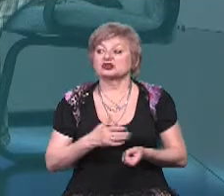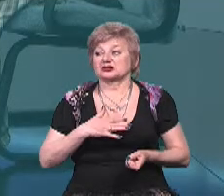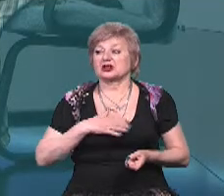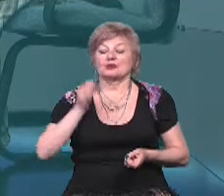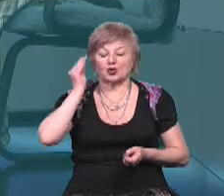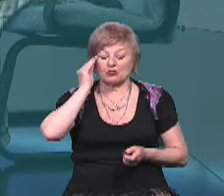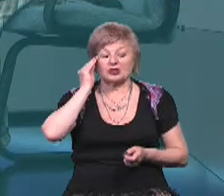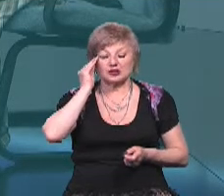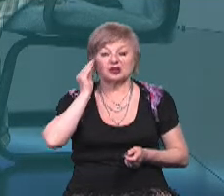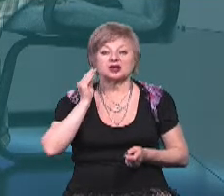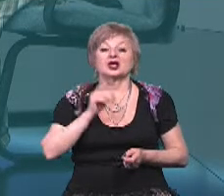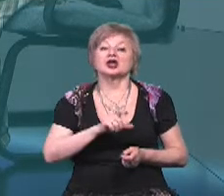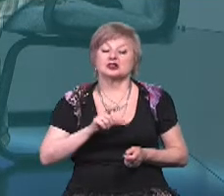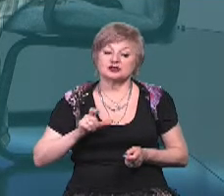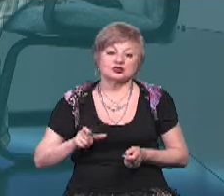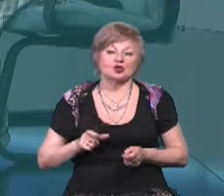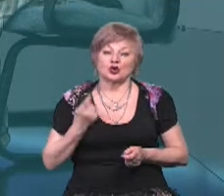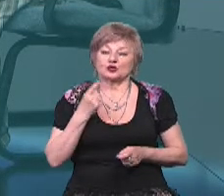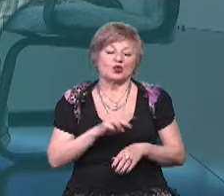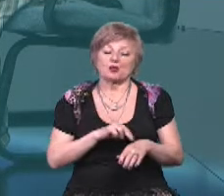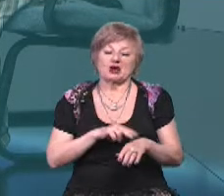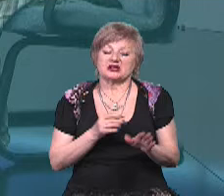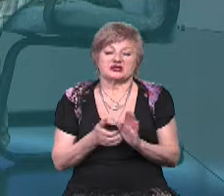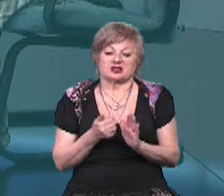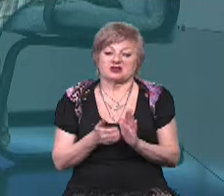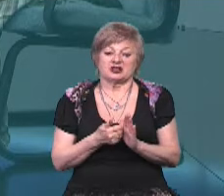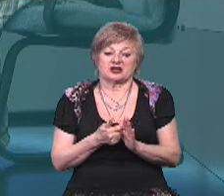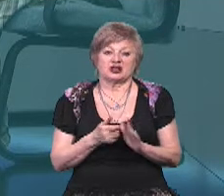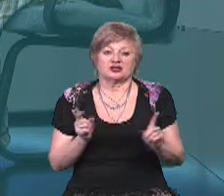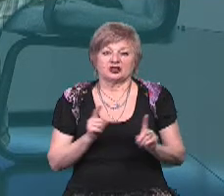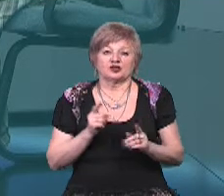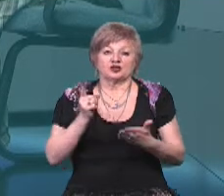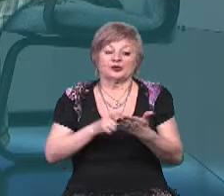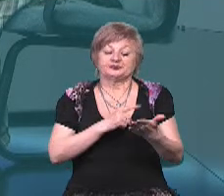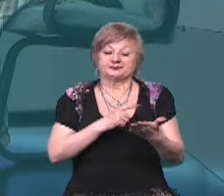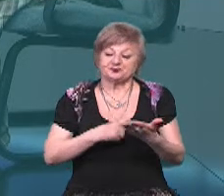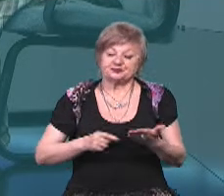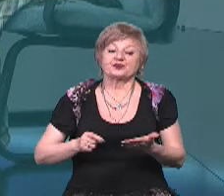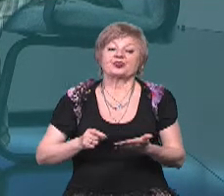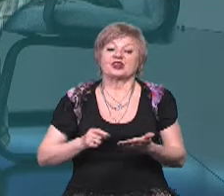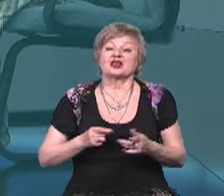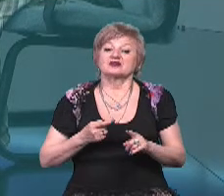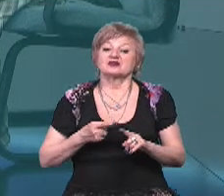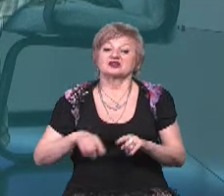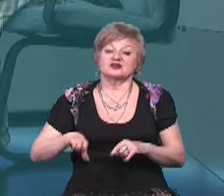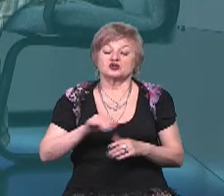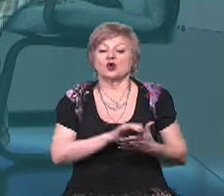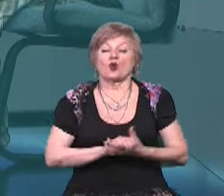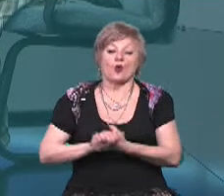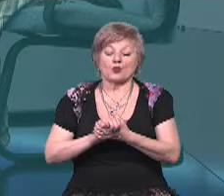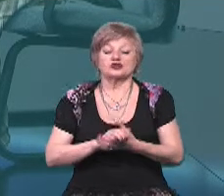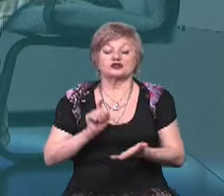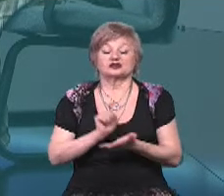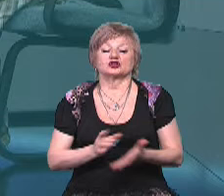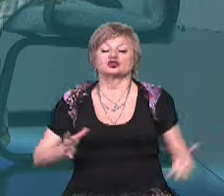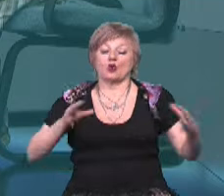думку, одних дій поліції недостатньо. Щоб подолати якесь негативне явище в суспільному, повинно бути суспільство об'єднатися для